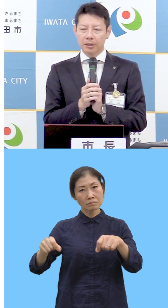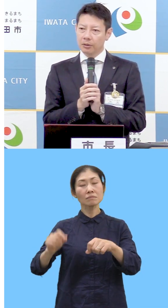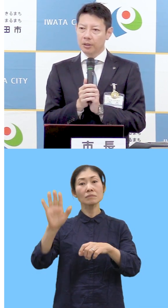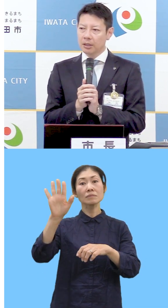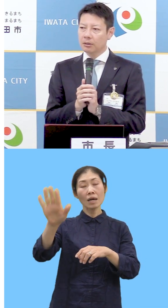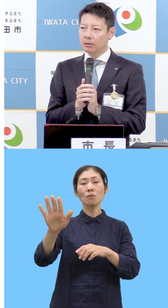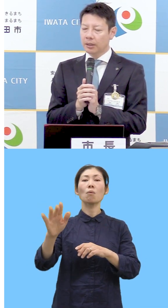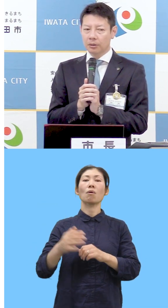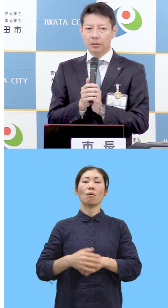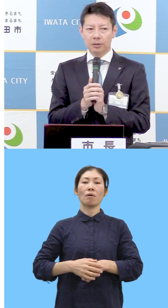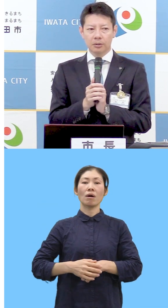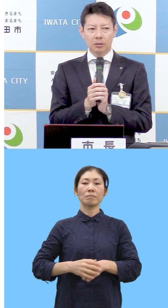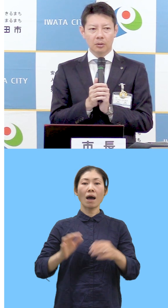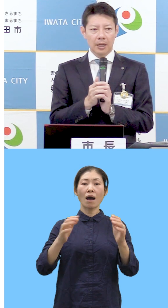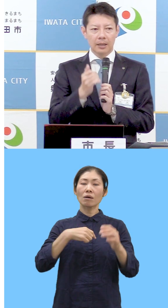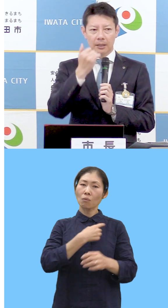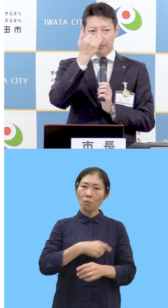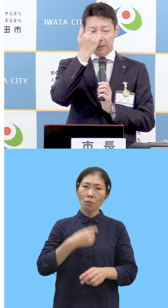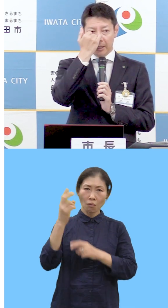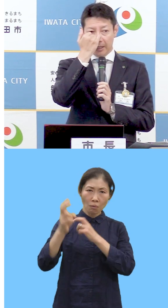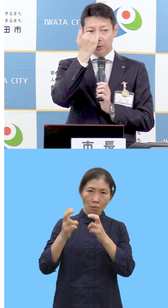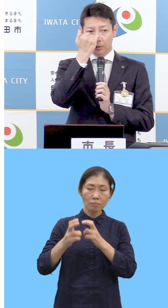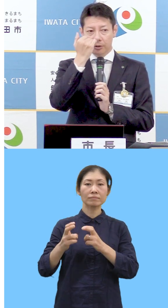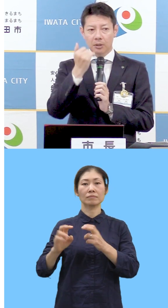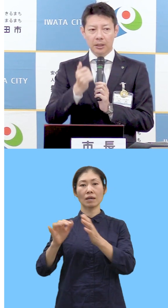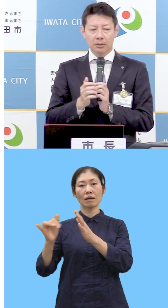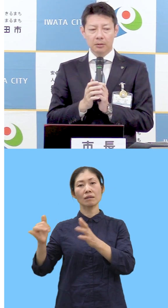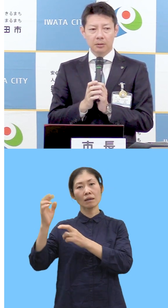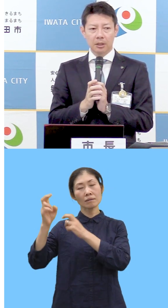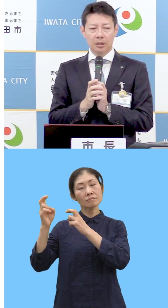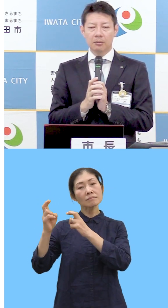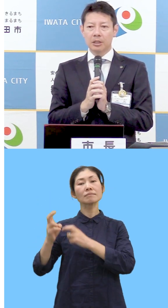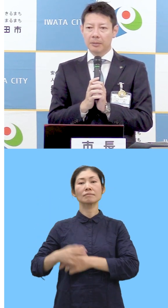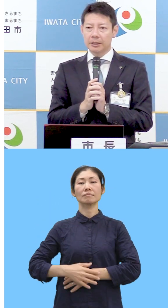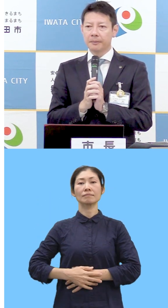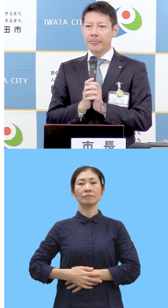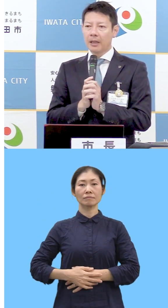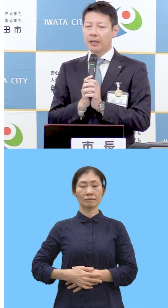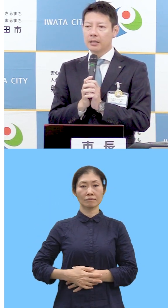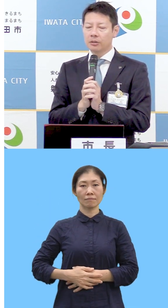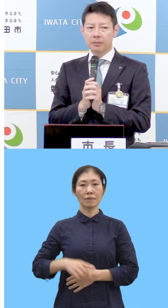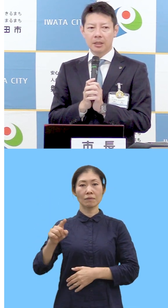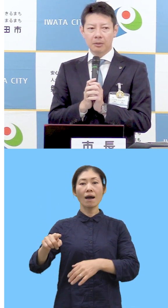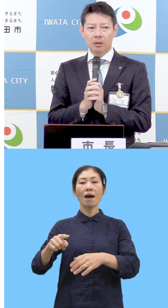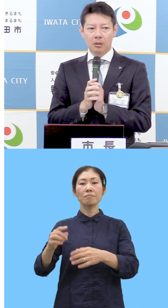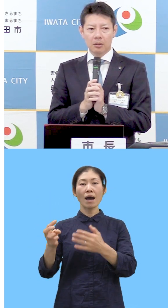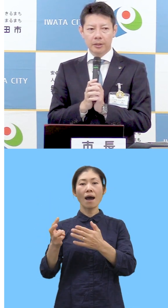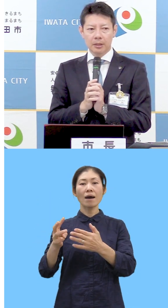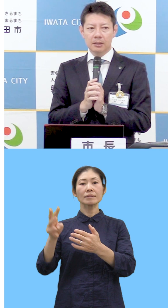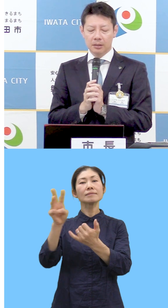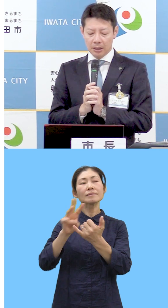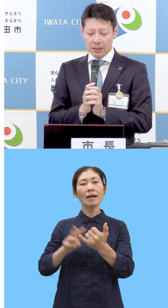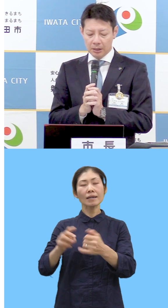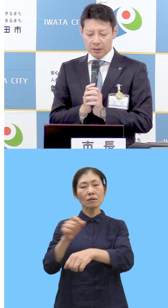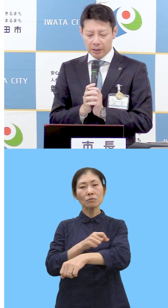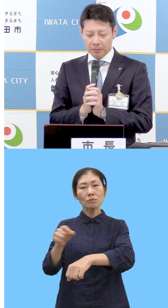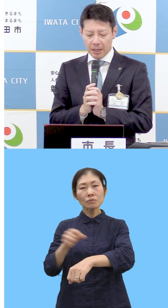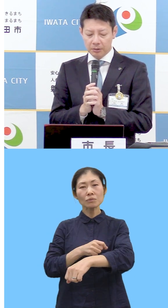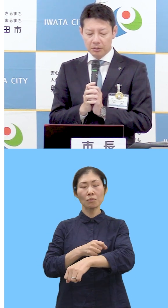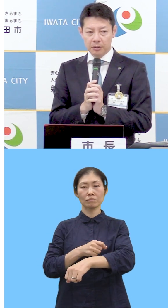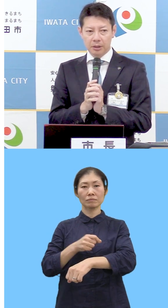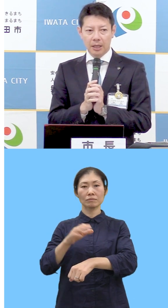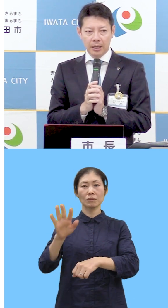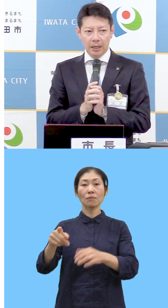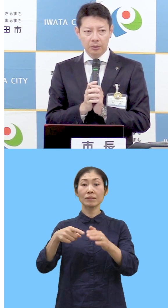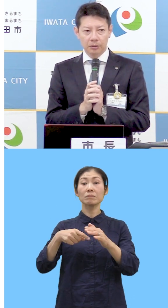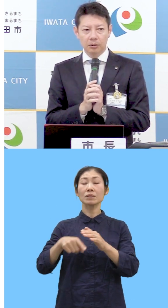みとか、いろいろ出てくるんだということが、災害の特徴かなというふうに思います。そういう意味でも引き続きしっかりと